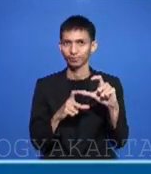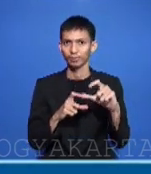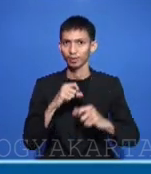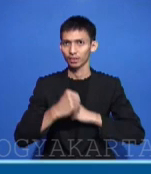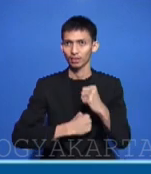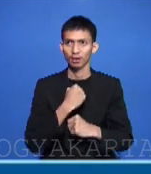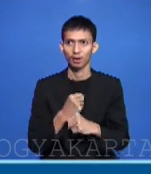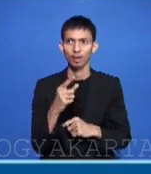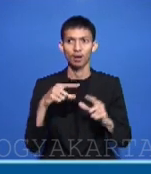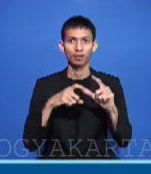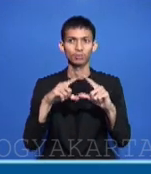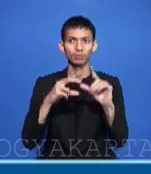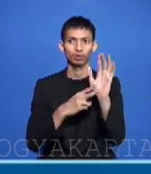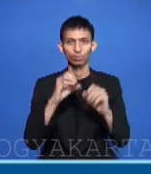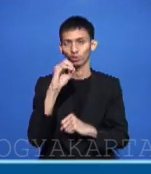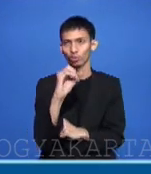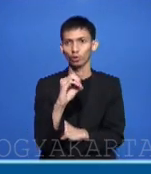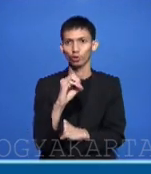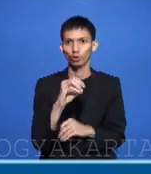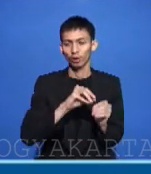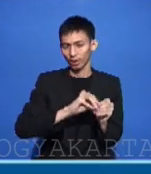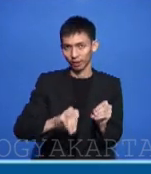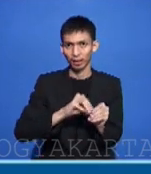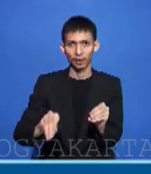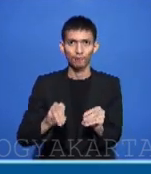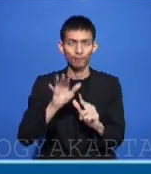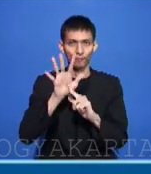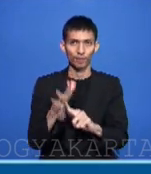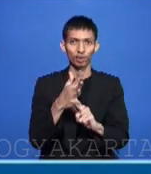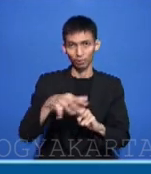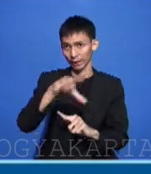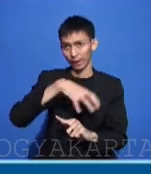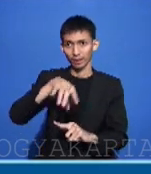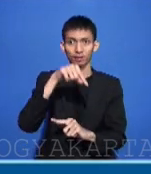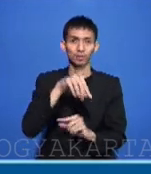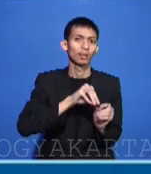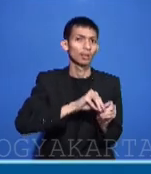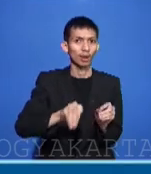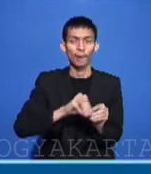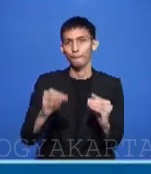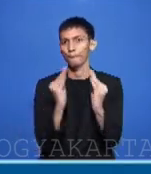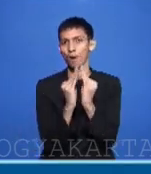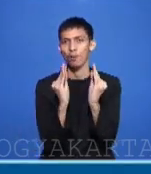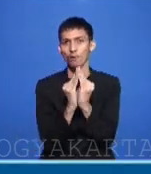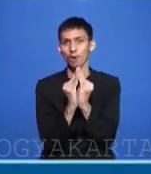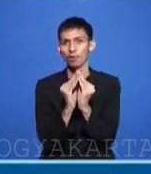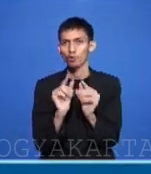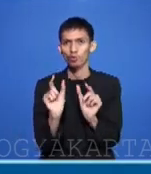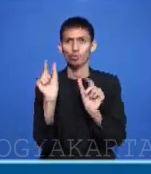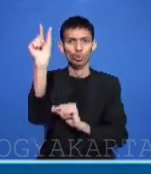countersono sebenarnya kadang Tani ing Lala dan pesisir Bantul tanaman berambut jenis unggul ingkang di pontiane